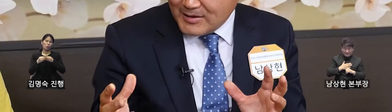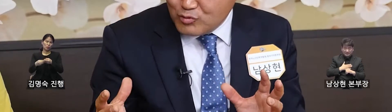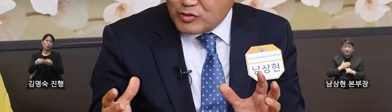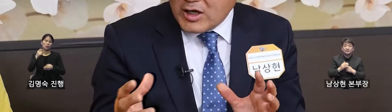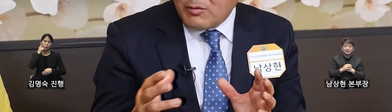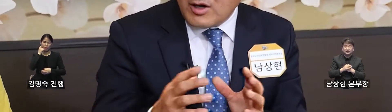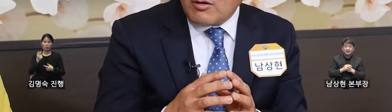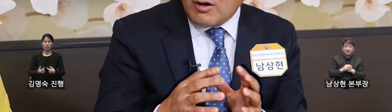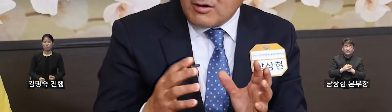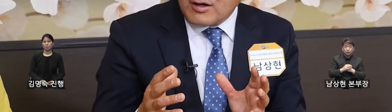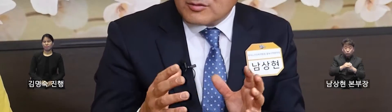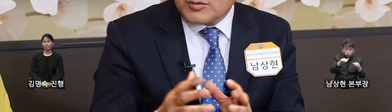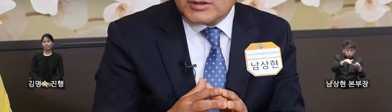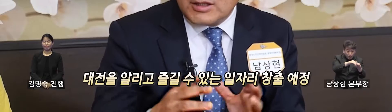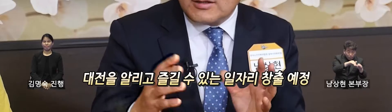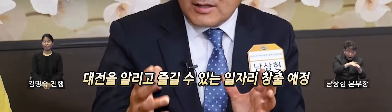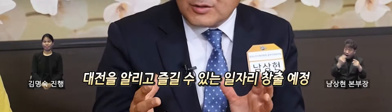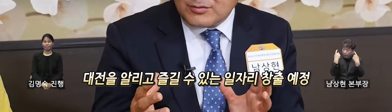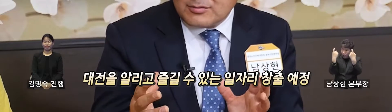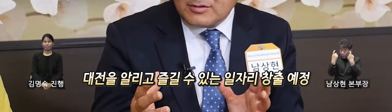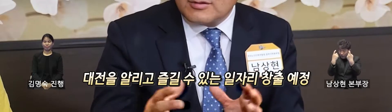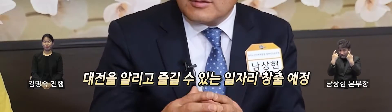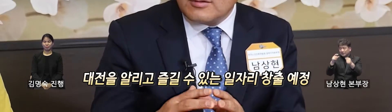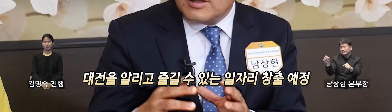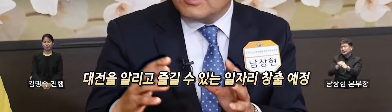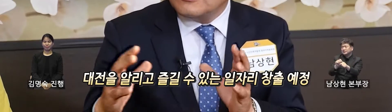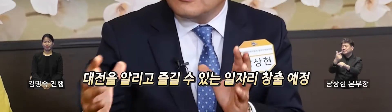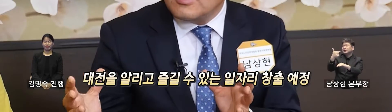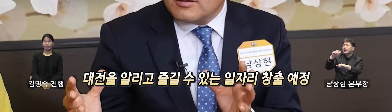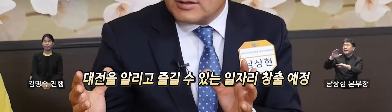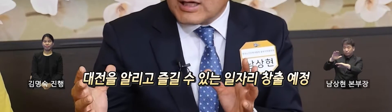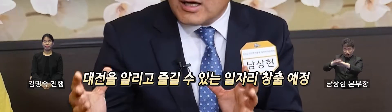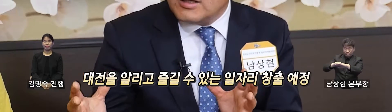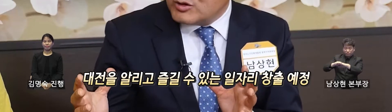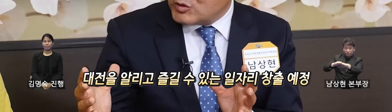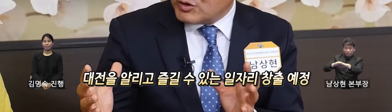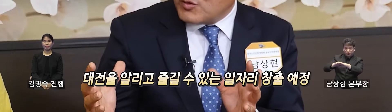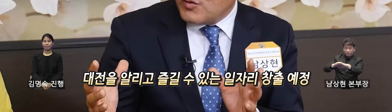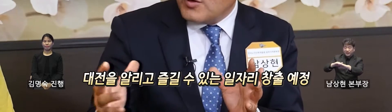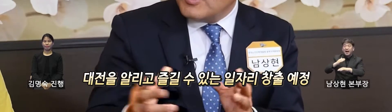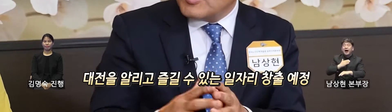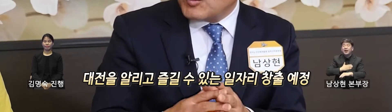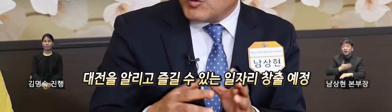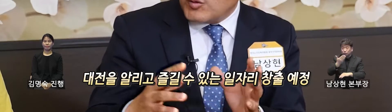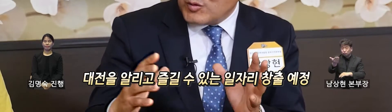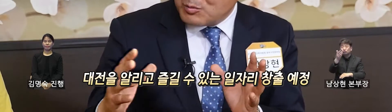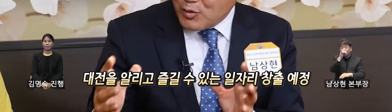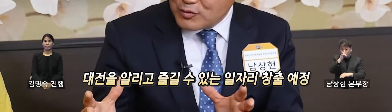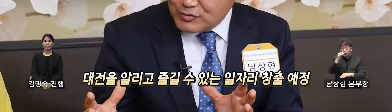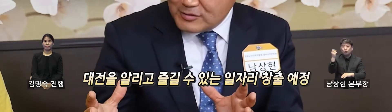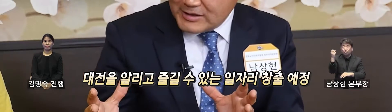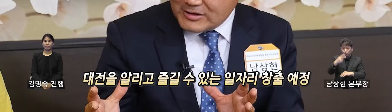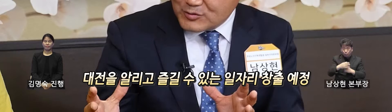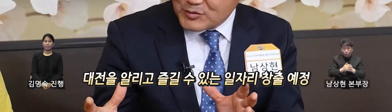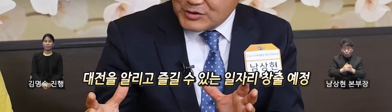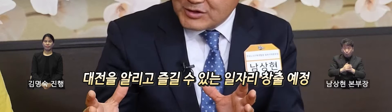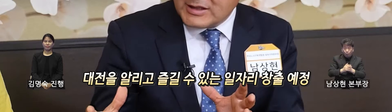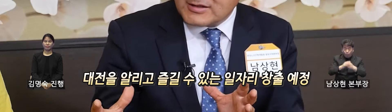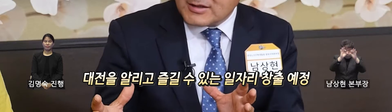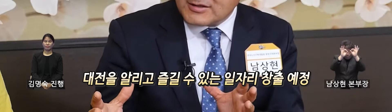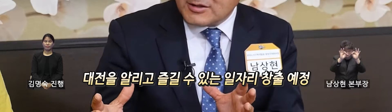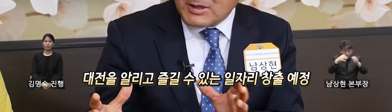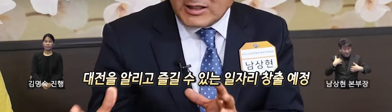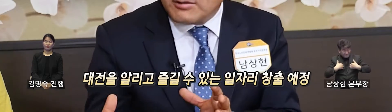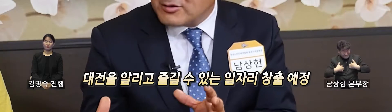많이 문화와 관광 또 특히 대전을 늘 알릴 수 있고 또 보고 즐길 수